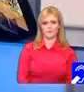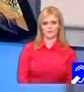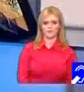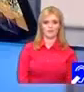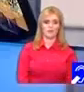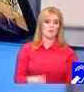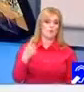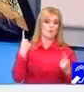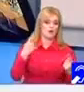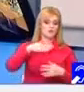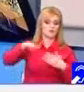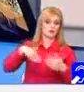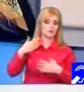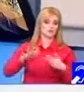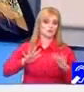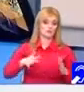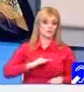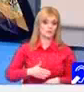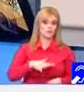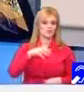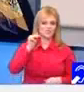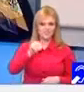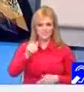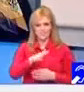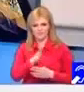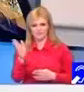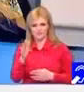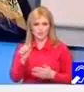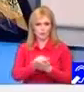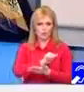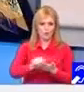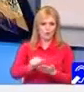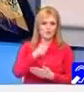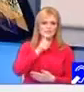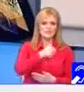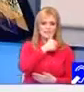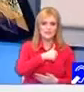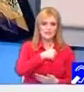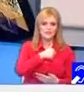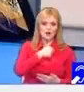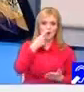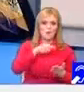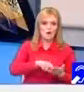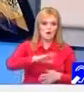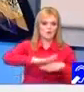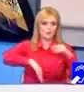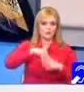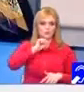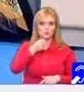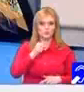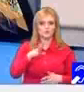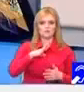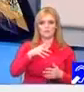Un imens scandal a izbucnit în Australia după ce mii de documente secrete au ajuns în brațele ziariștilor. Sunt implicați foști premieri